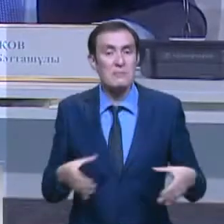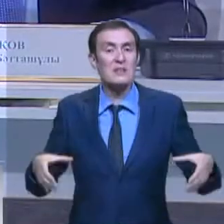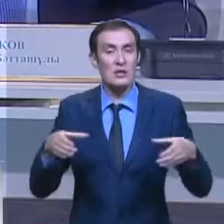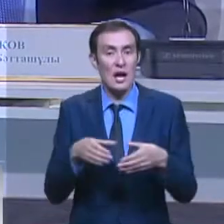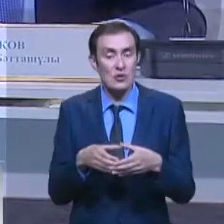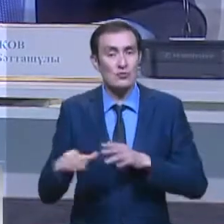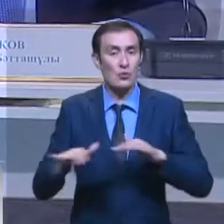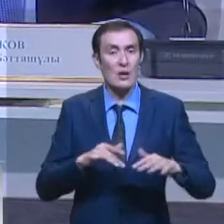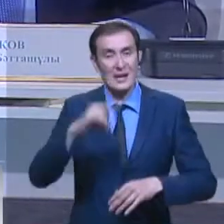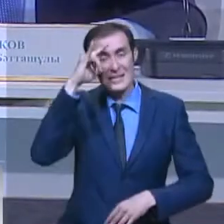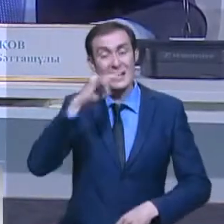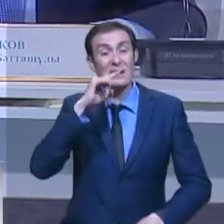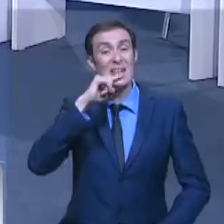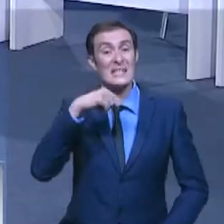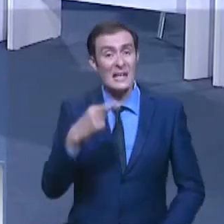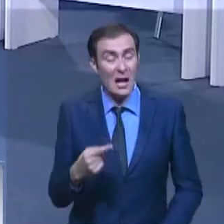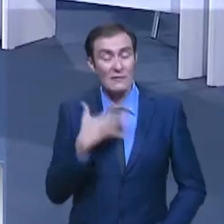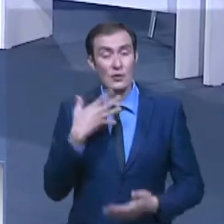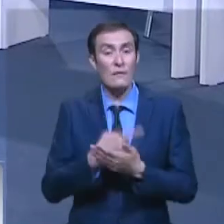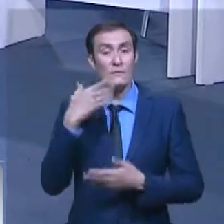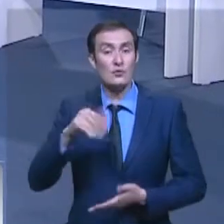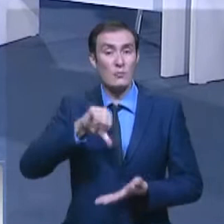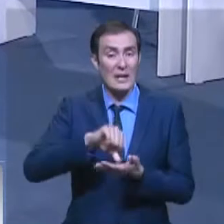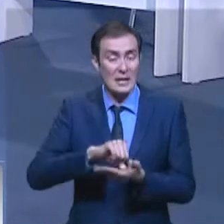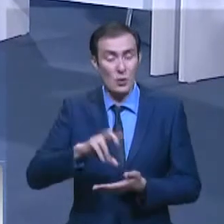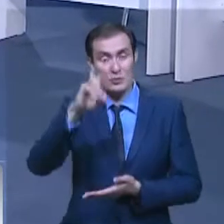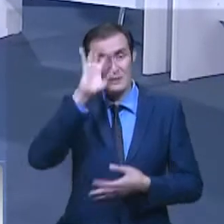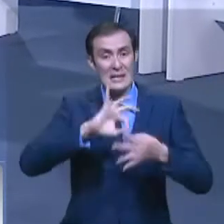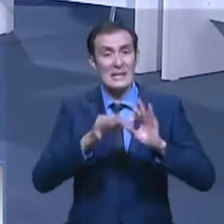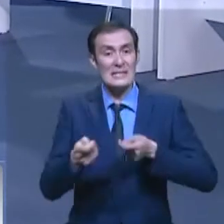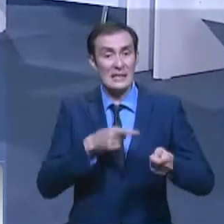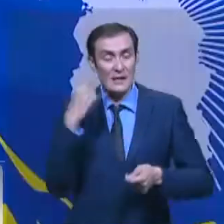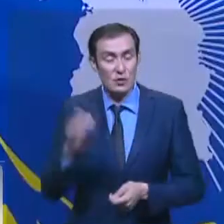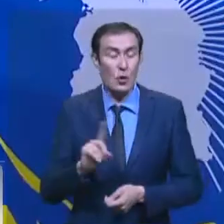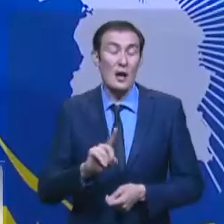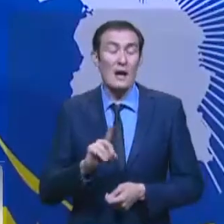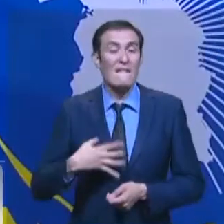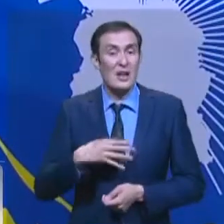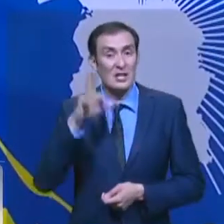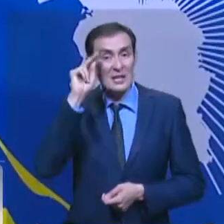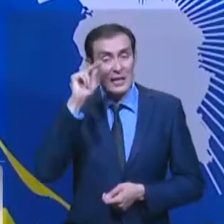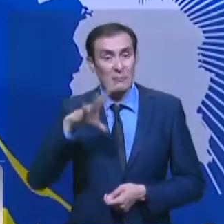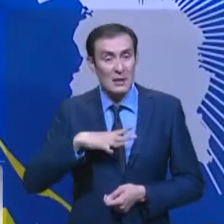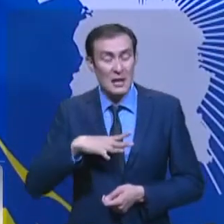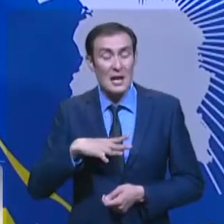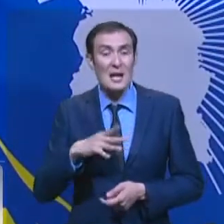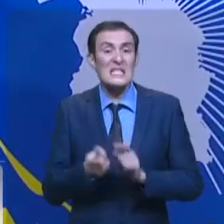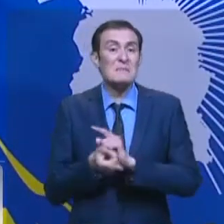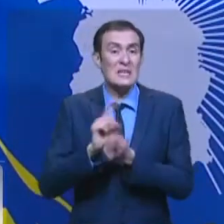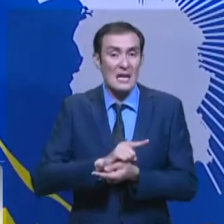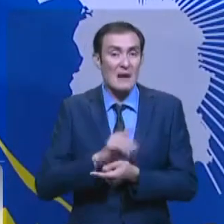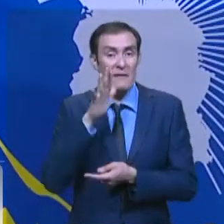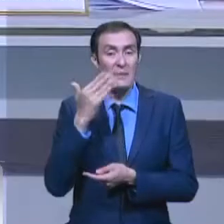объединяющую роль казахского языка. В своем выступлении государственный секретарь также напомнил о важной дате, ставшей переломной